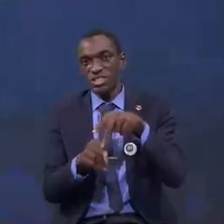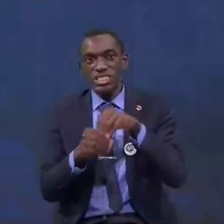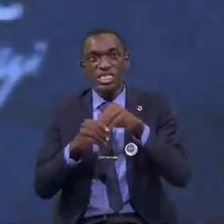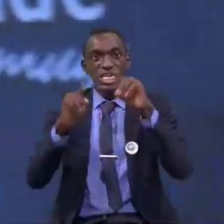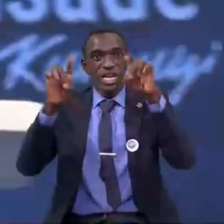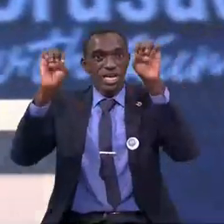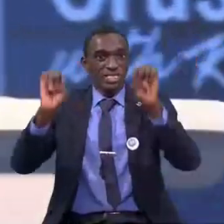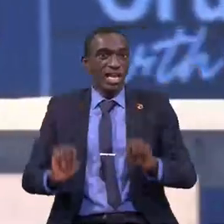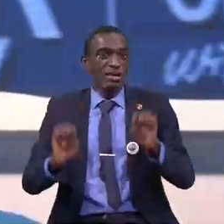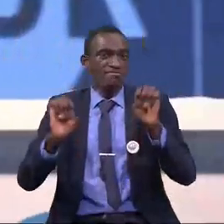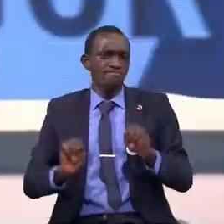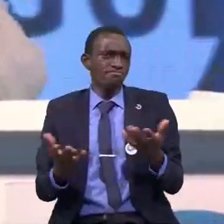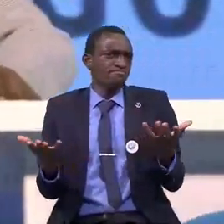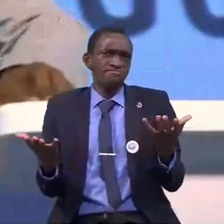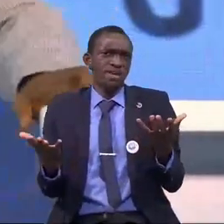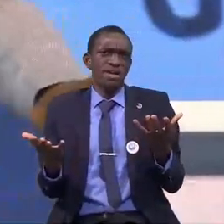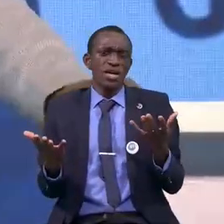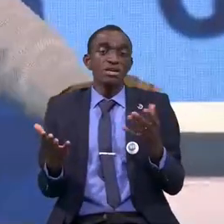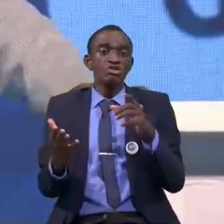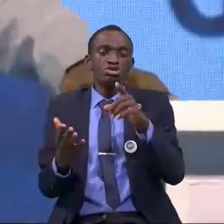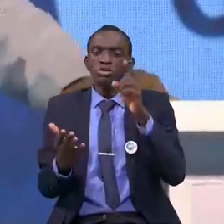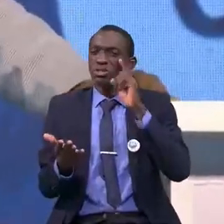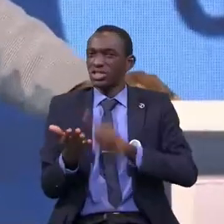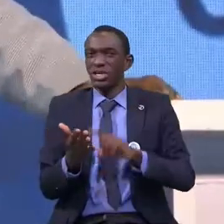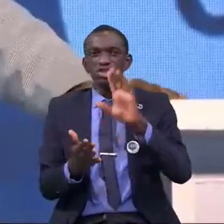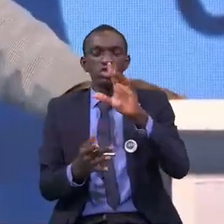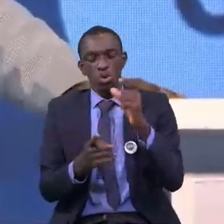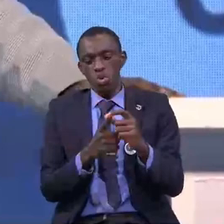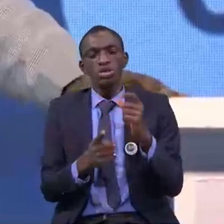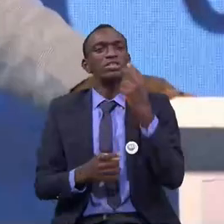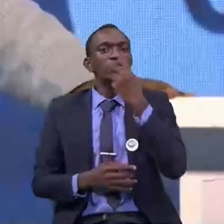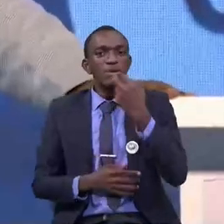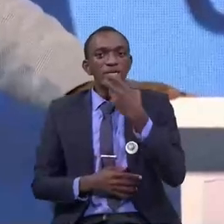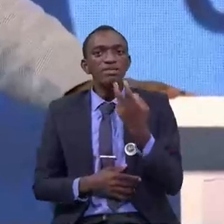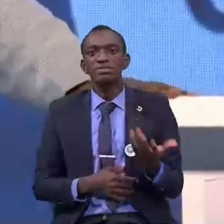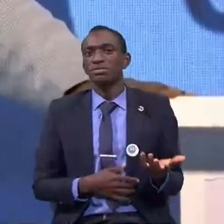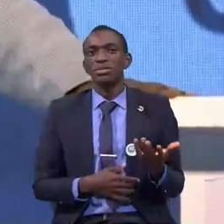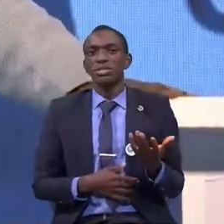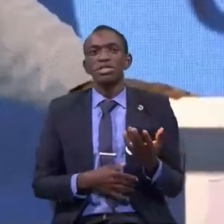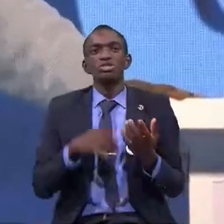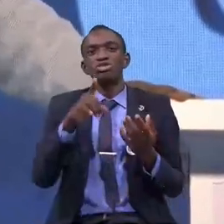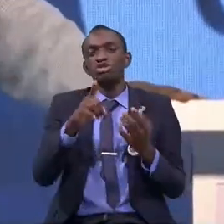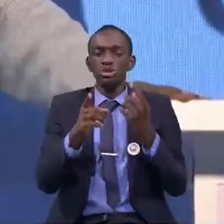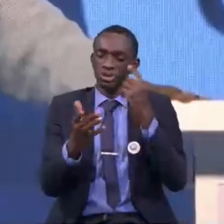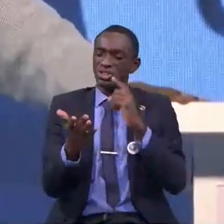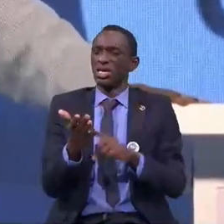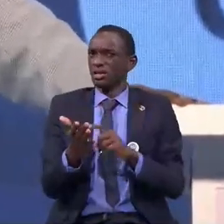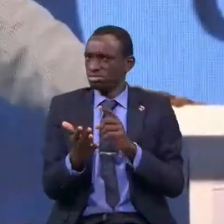mensonge et tricherie aux examens, tu regardes les paroles de ta bouche